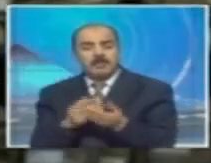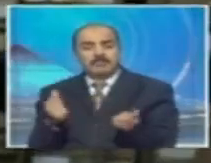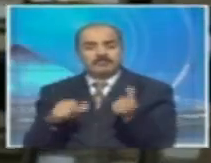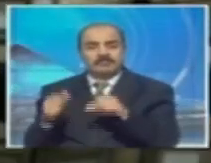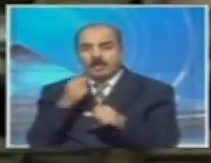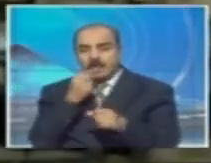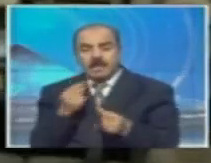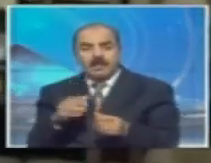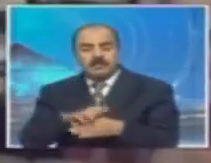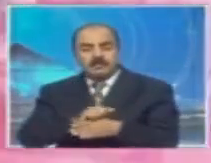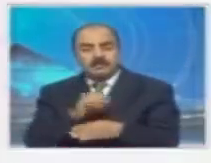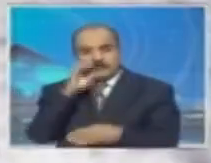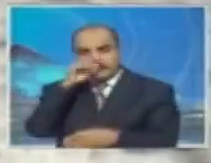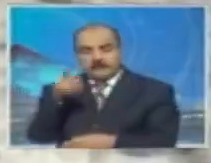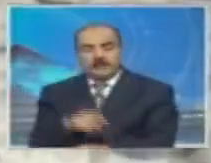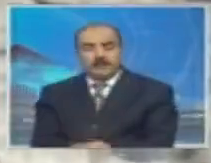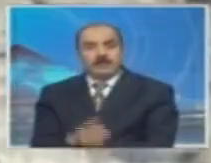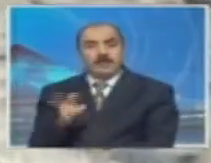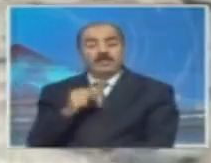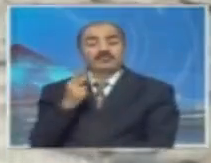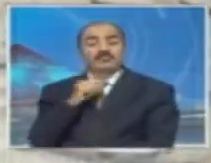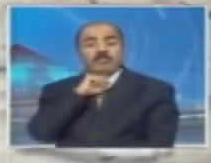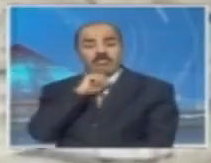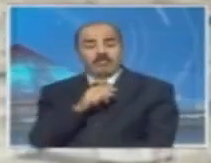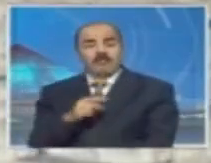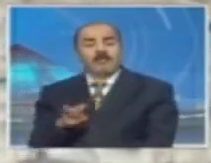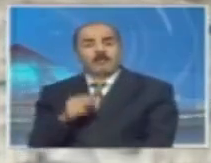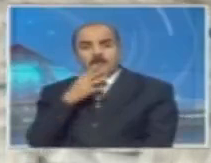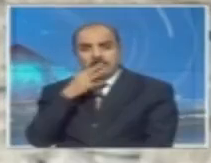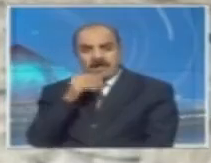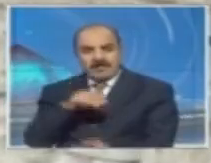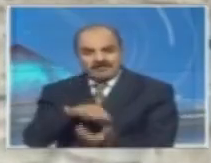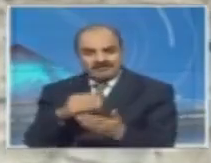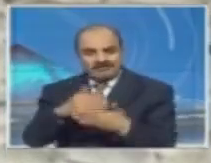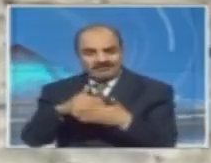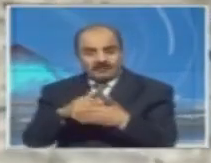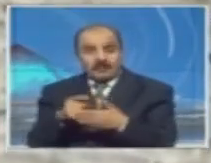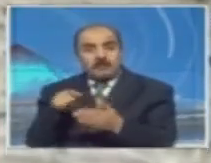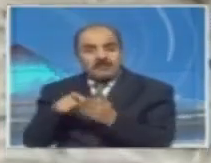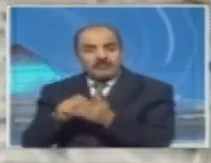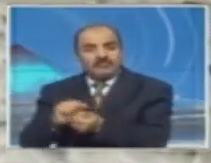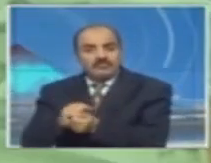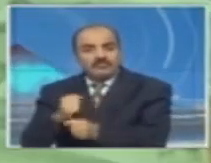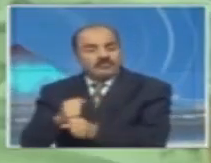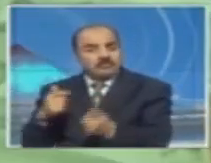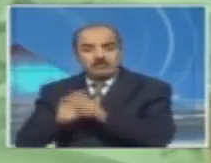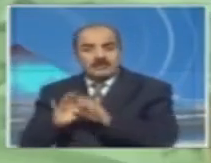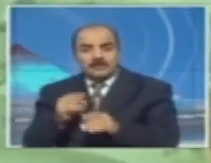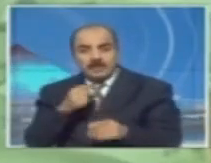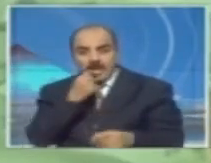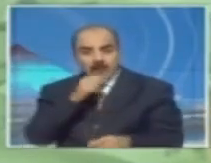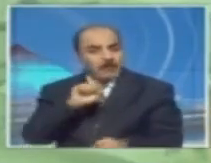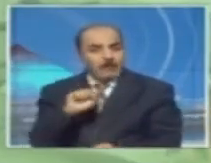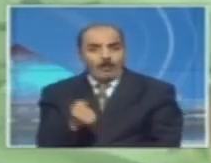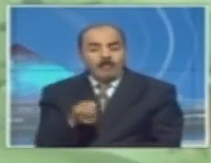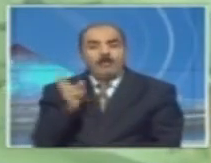السلع الغذائية بالجيزة، وضبط 20 طن ملح سياحات مخصص للأغراض الصناعية ومحظور استخدامه في الأغراض